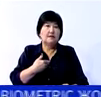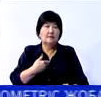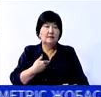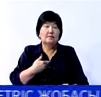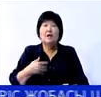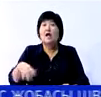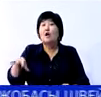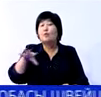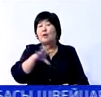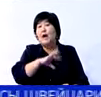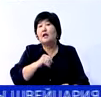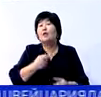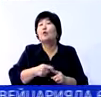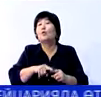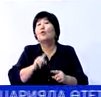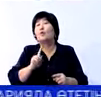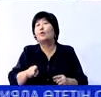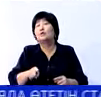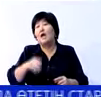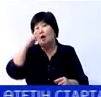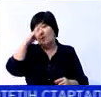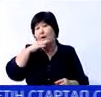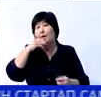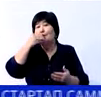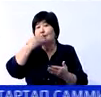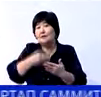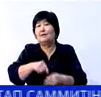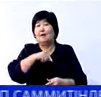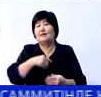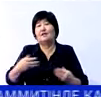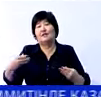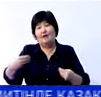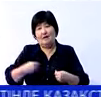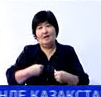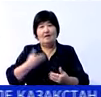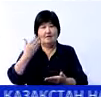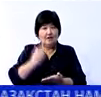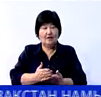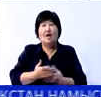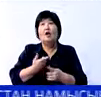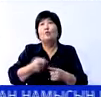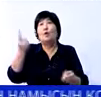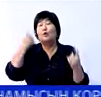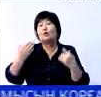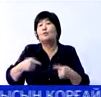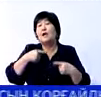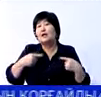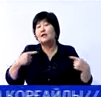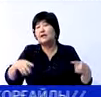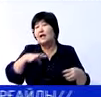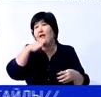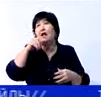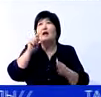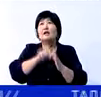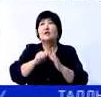біздің бәрттарымыз мен өрем осы папамыздың қасиеті енген. Жазушының өмірі мен шығармашылығы алда талай салмақты